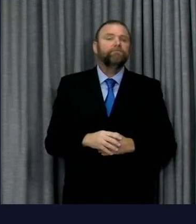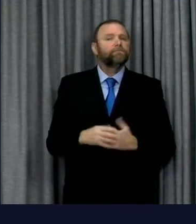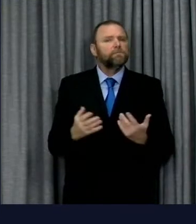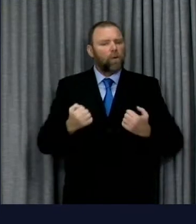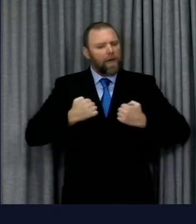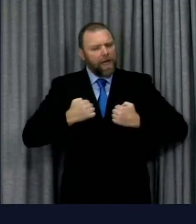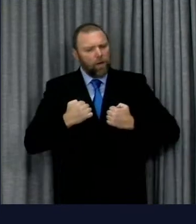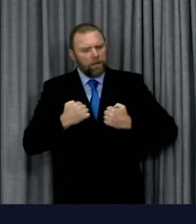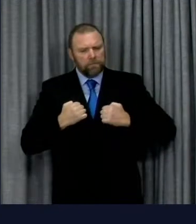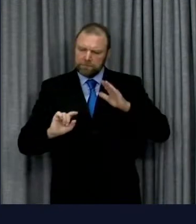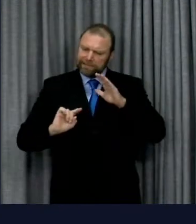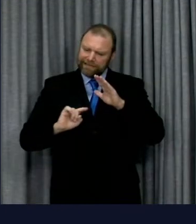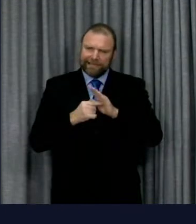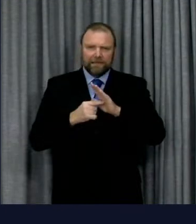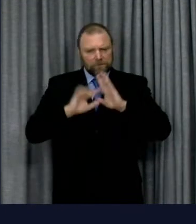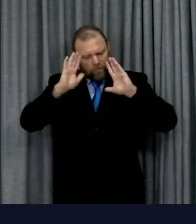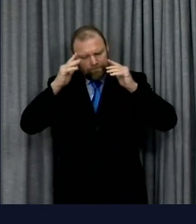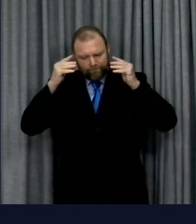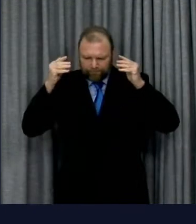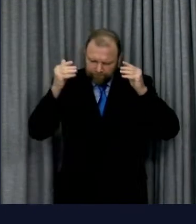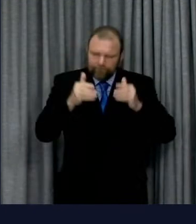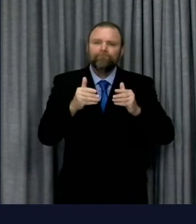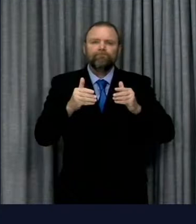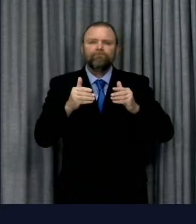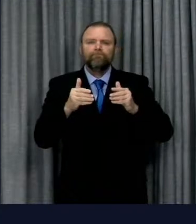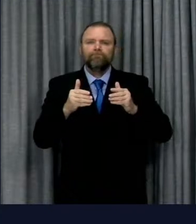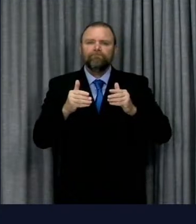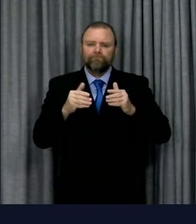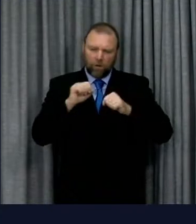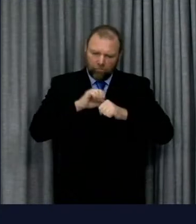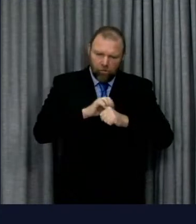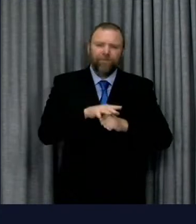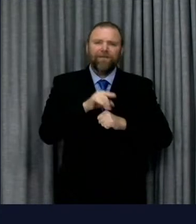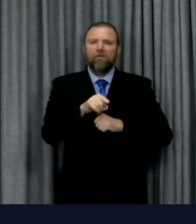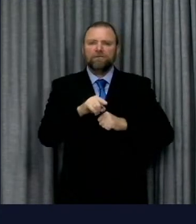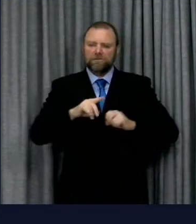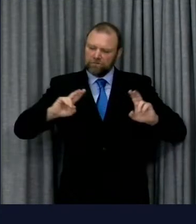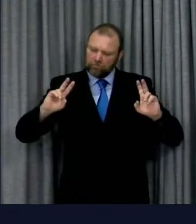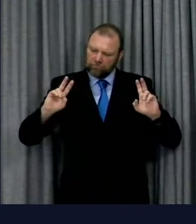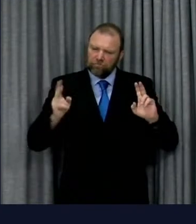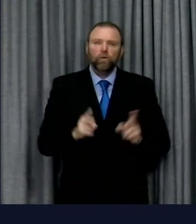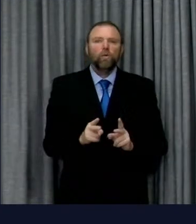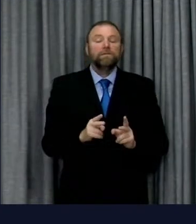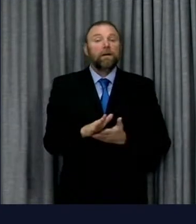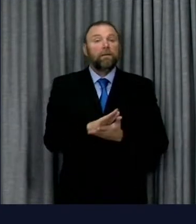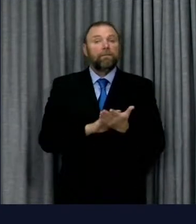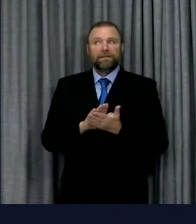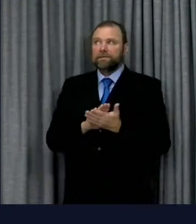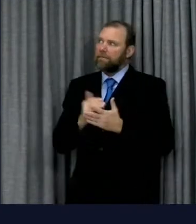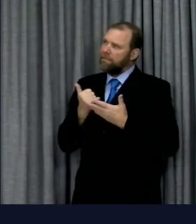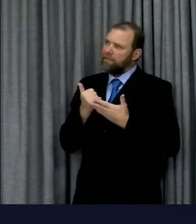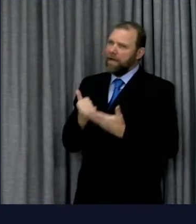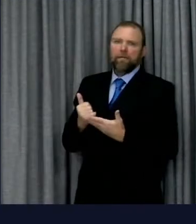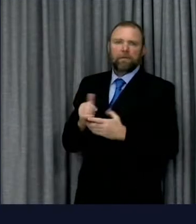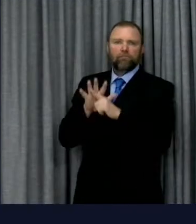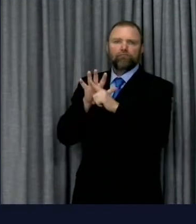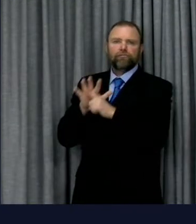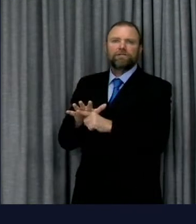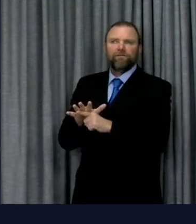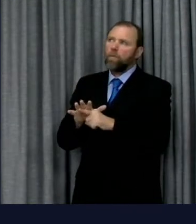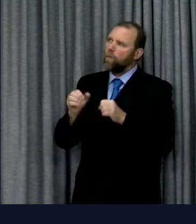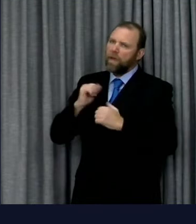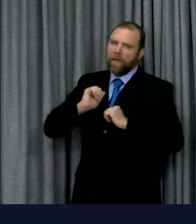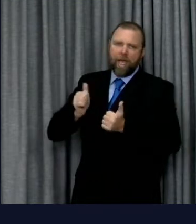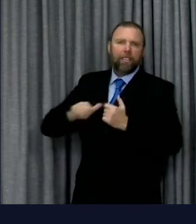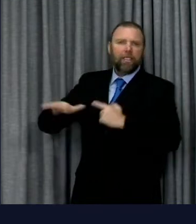coronavirus is the single most immediate thing we can do to relieve pressure in A&E, but right across the system as a